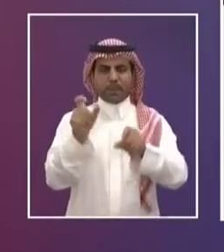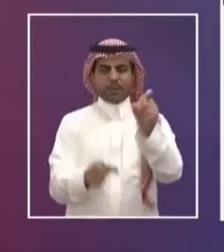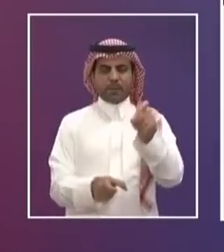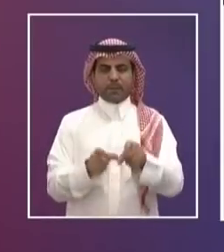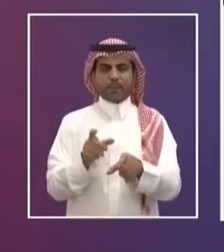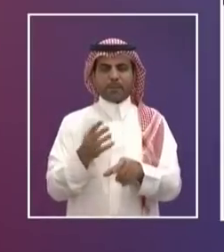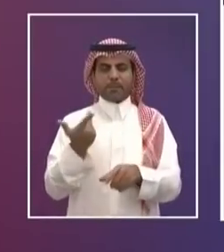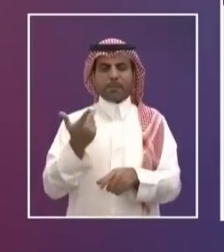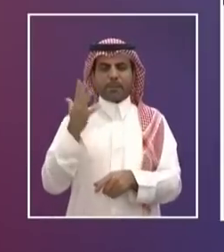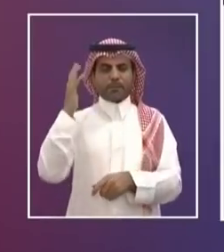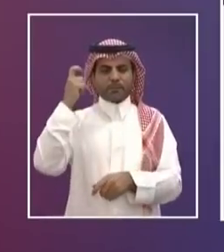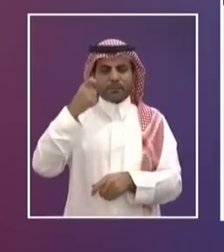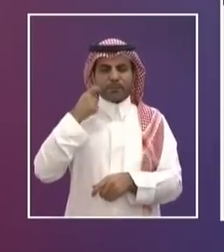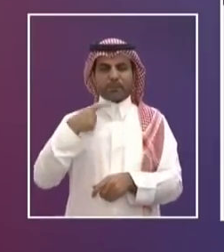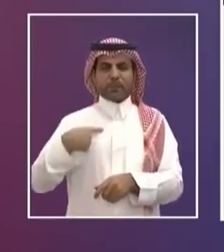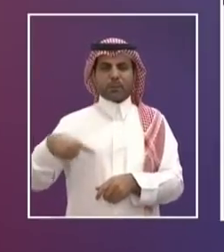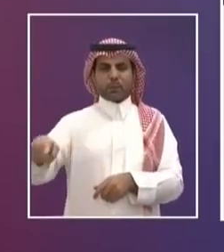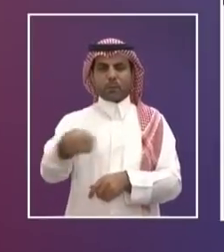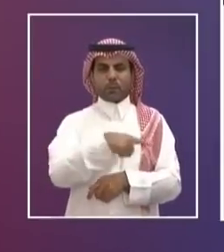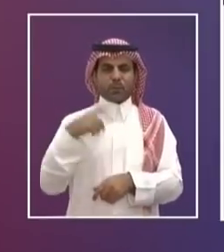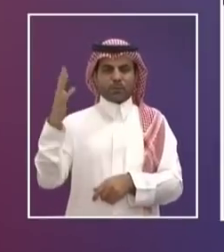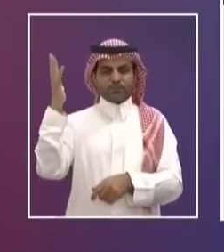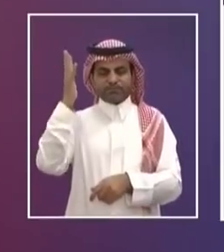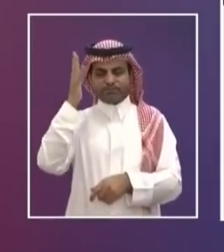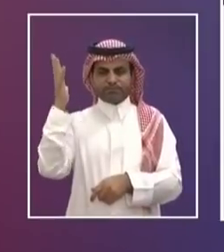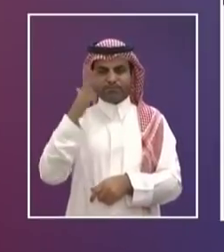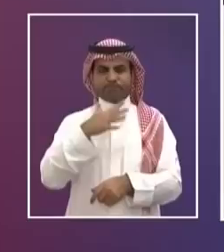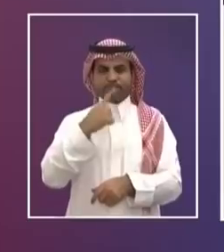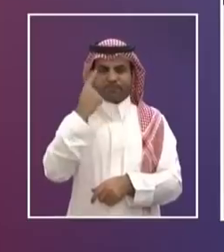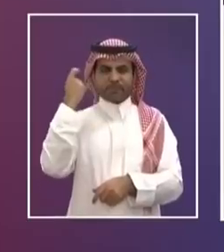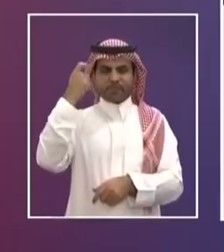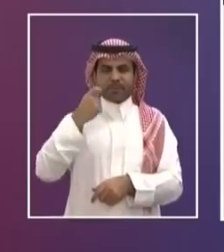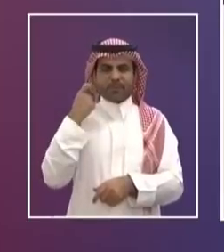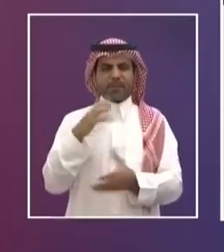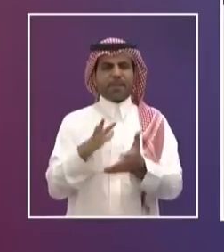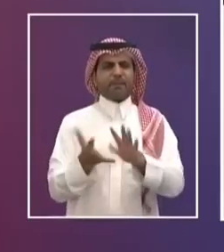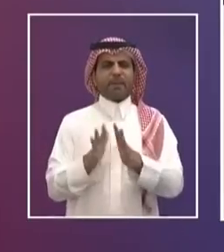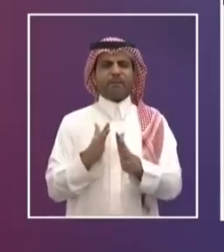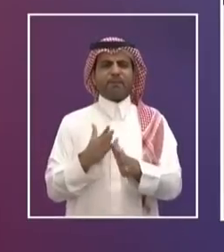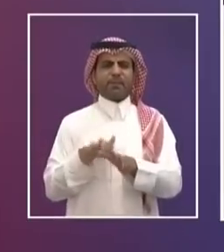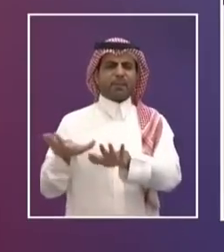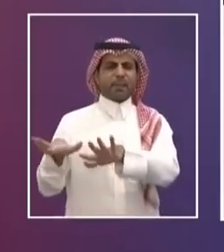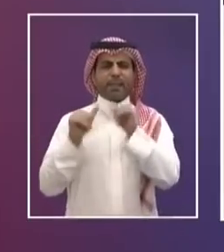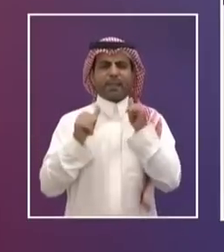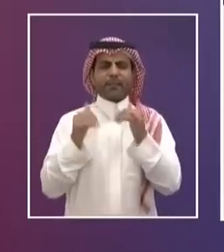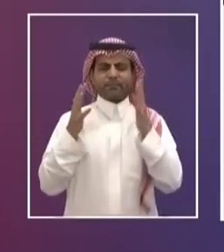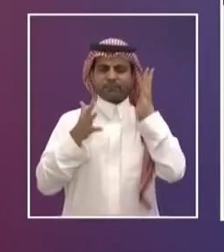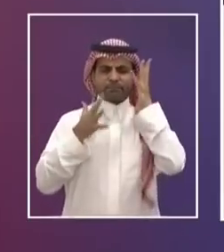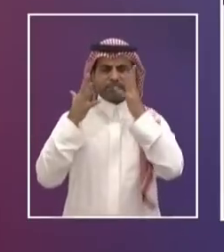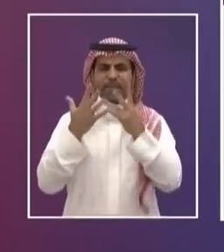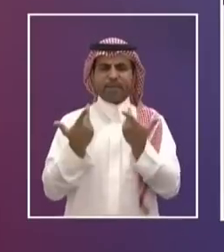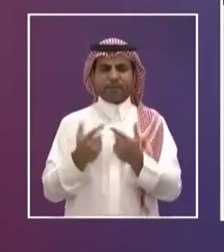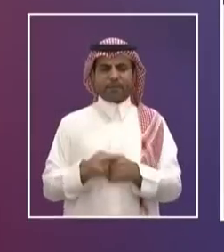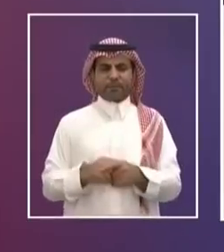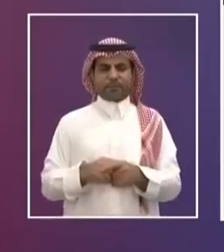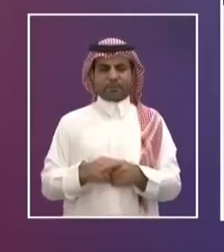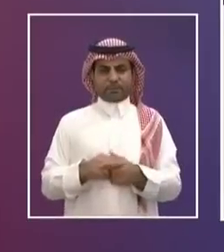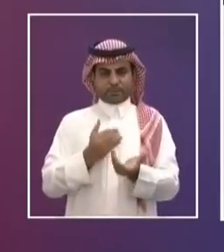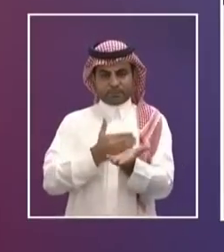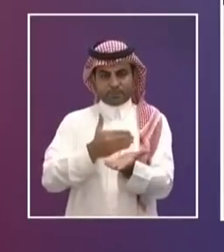وقد انتابتنا جميعا هذه المشاعر، ما مآلها وكيف نتعامل معها.